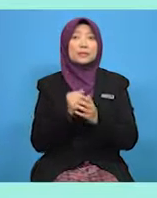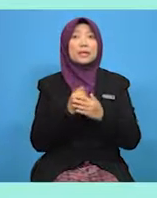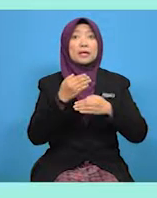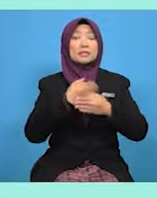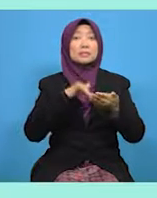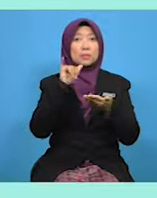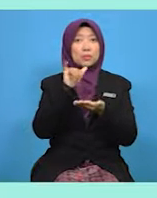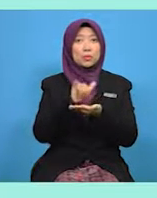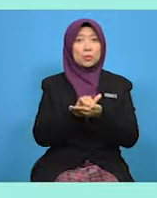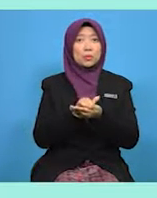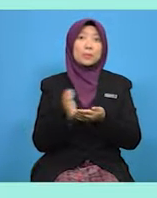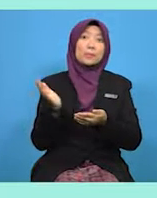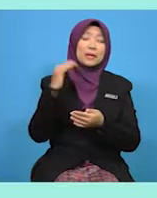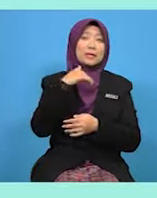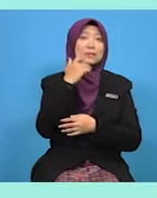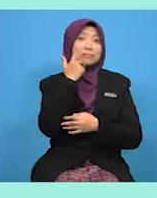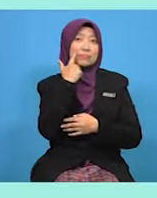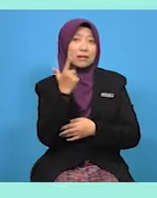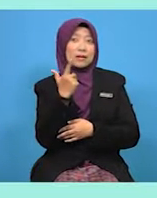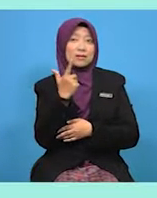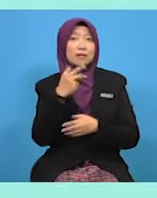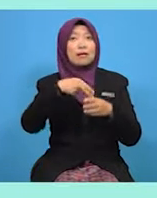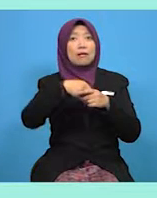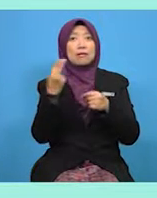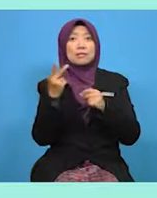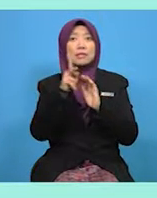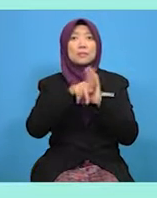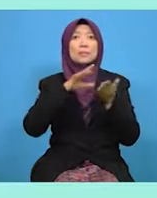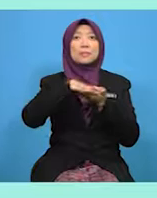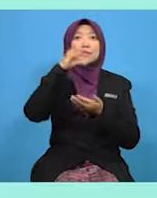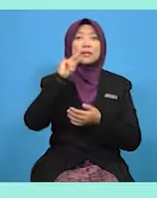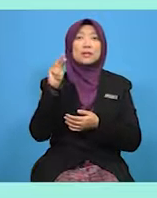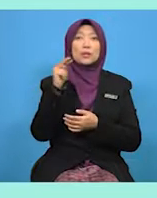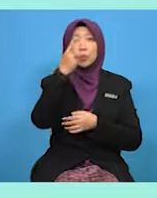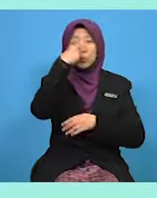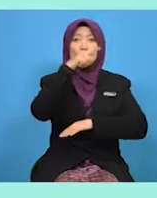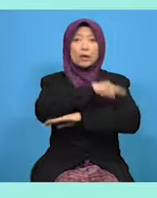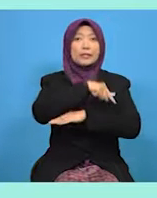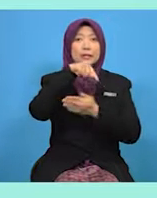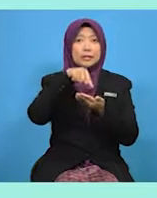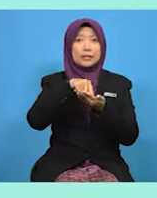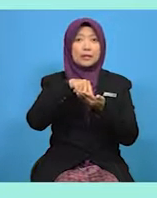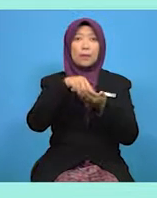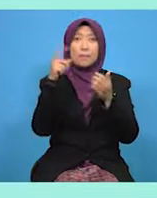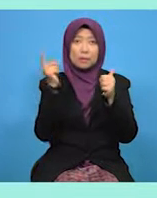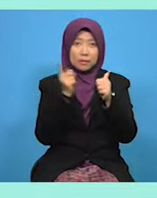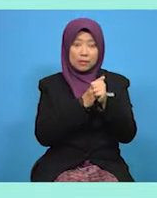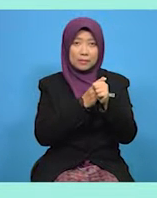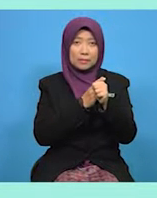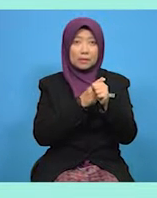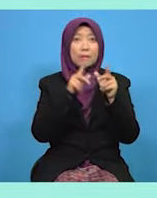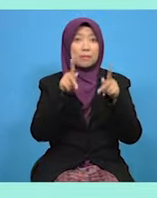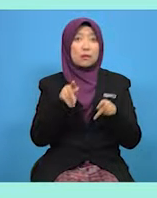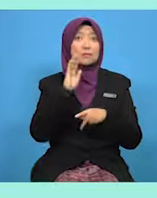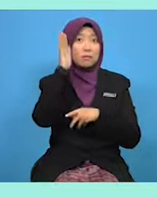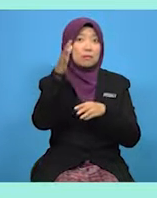Sebelum itu, mari kita lihat hasil pembelajaran kita untuk hari ini. Yang pertama, pelajar